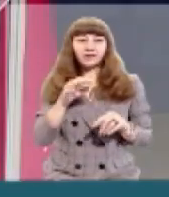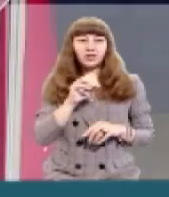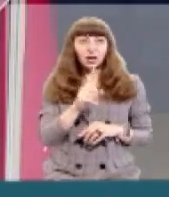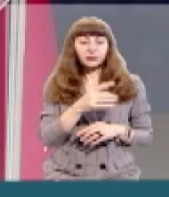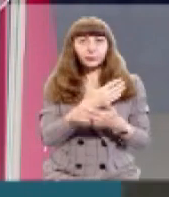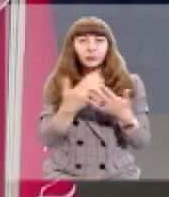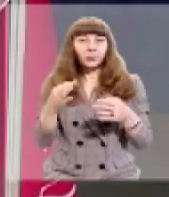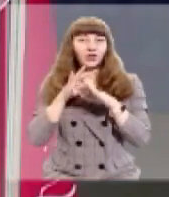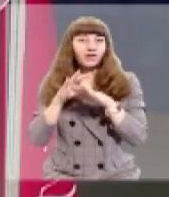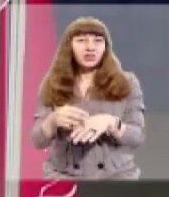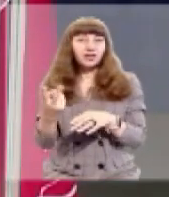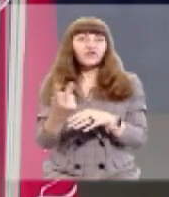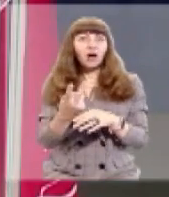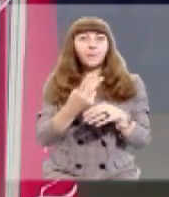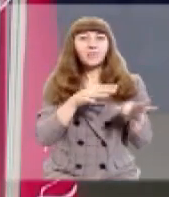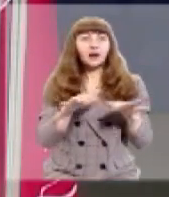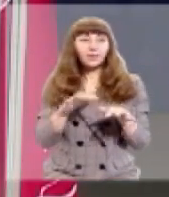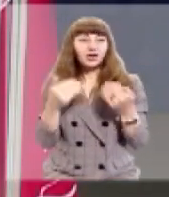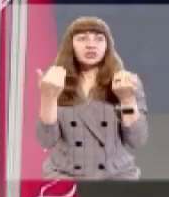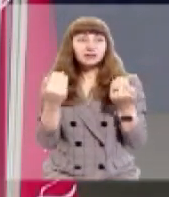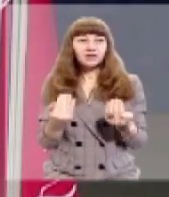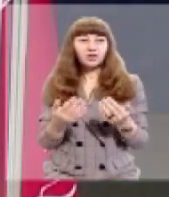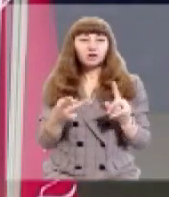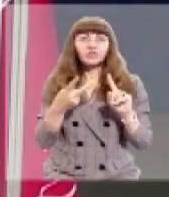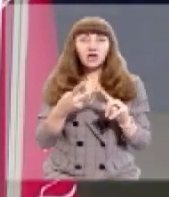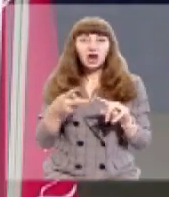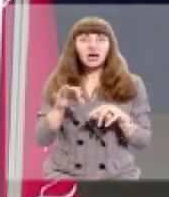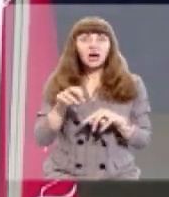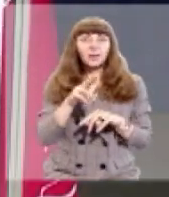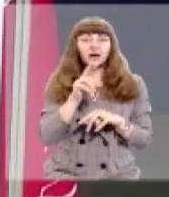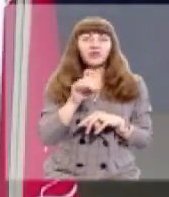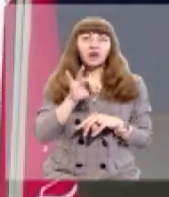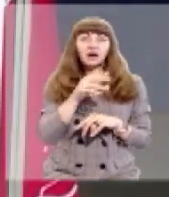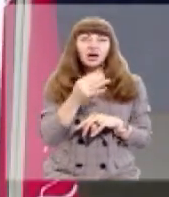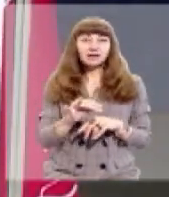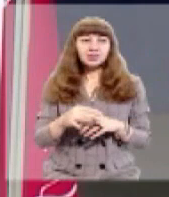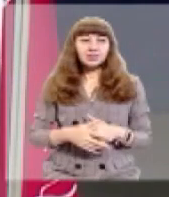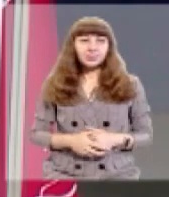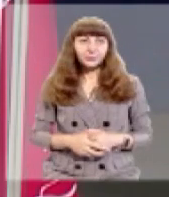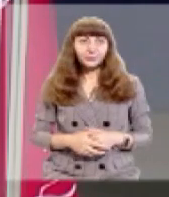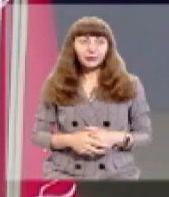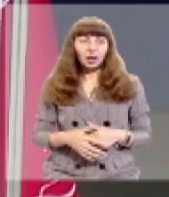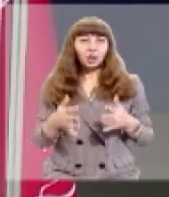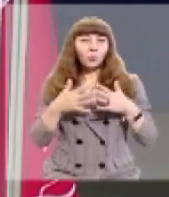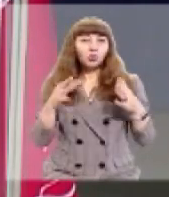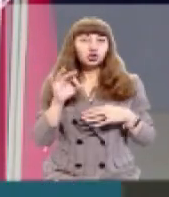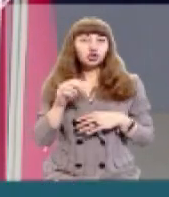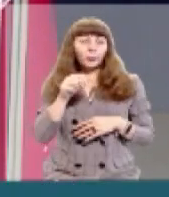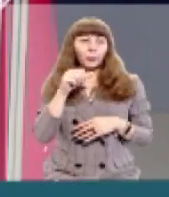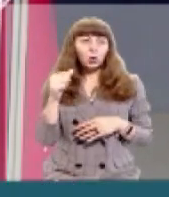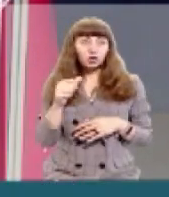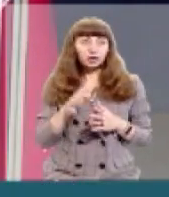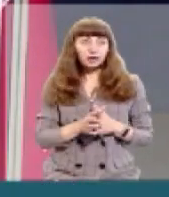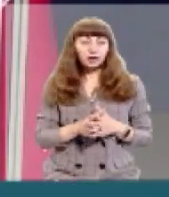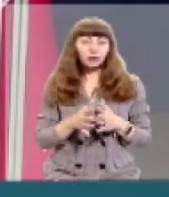уже провели два мероприятия. Сегодня вторая ярмарка вакансий, она немного масштабнее, чем прошлая. На прошлой ярмарке